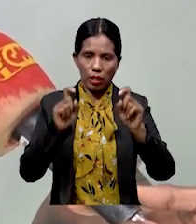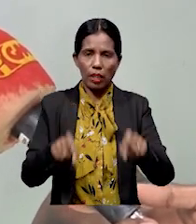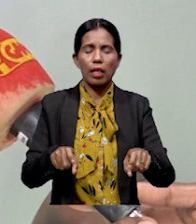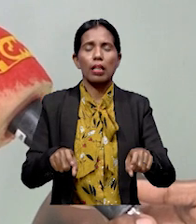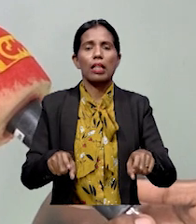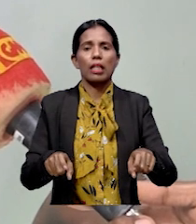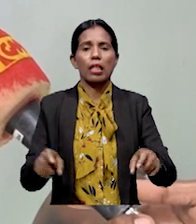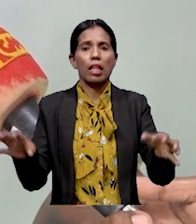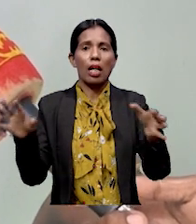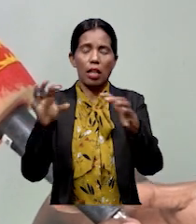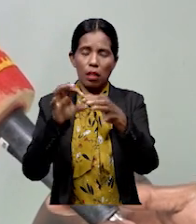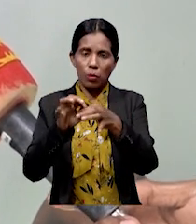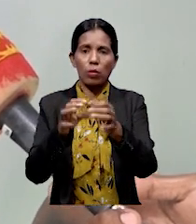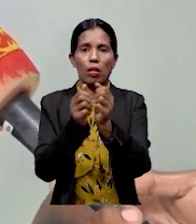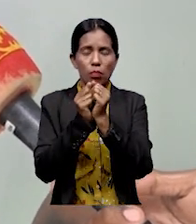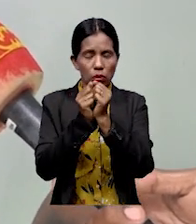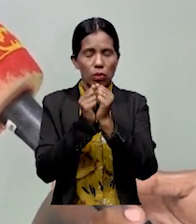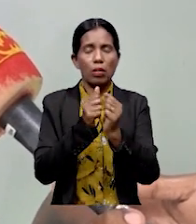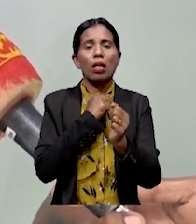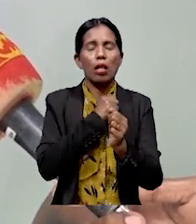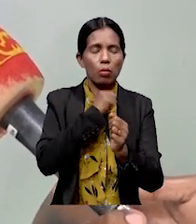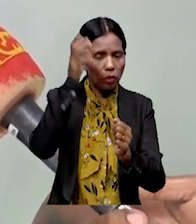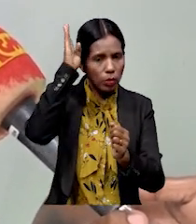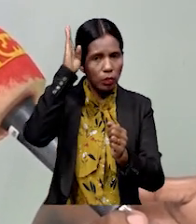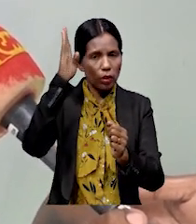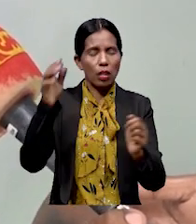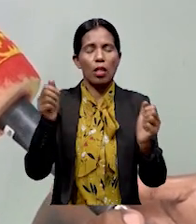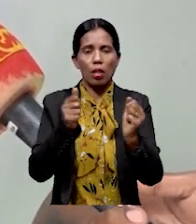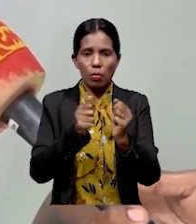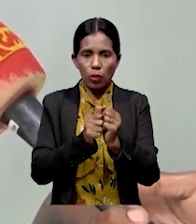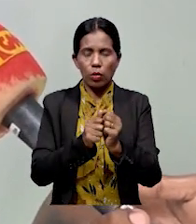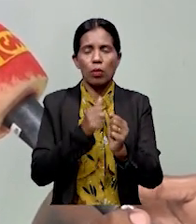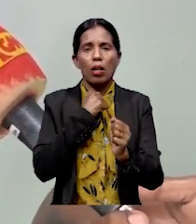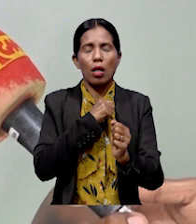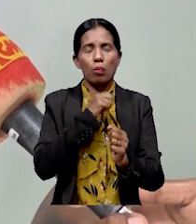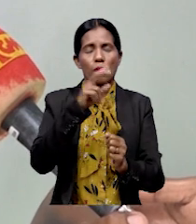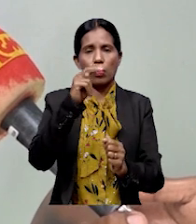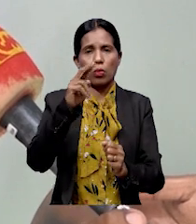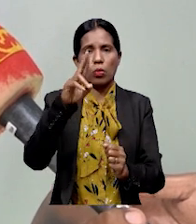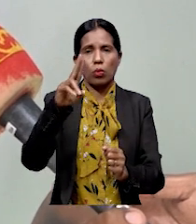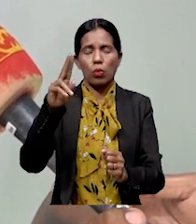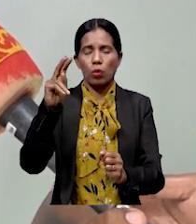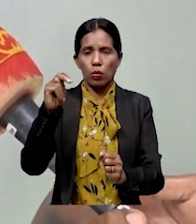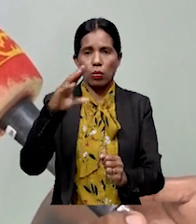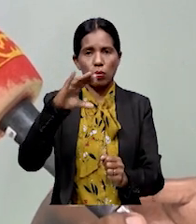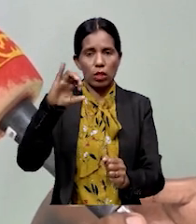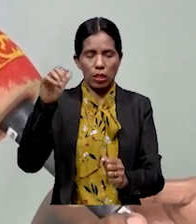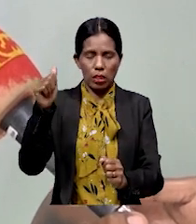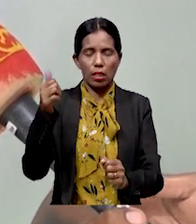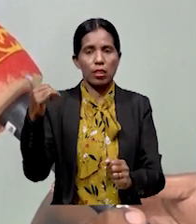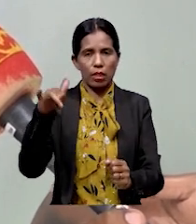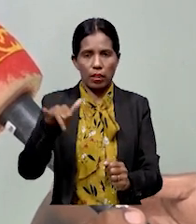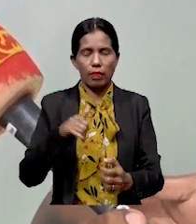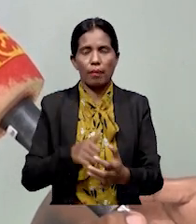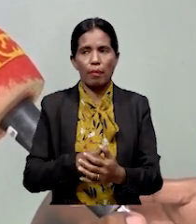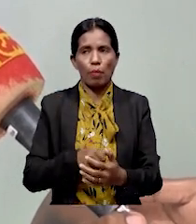ho ho amo bisbusira dalo balu liga mos ho be nunciatura. Iha korena saun servisu sira nebe maka iha ne. Kardial